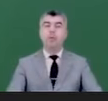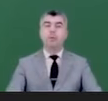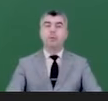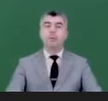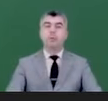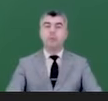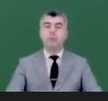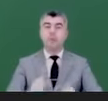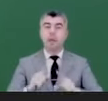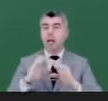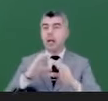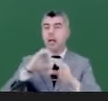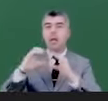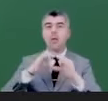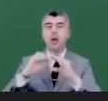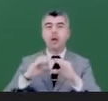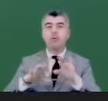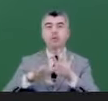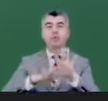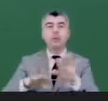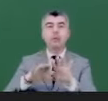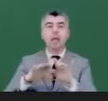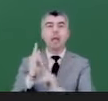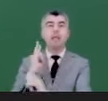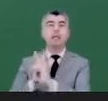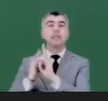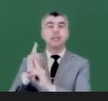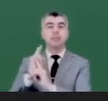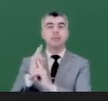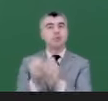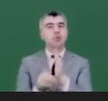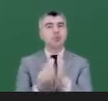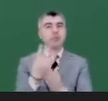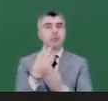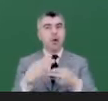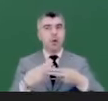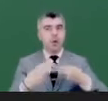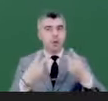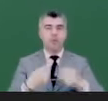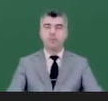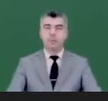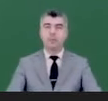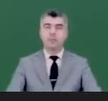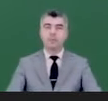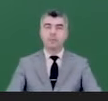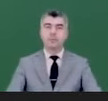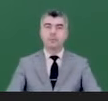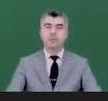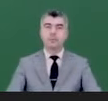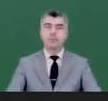منطق الحوار الاجتماعي في صيغته السابقه الى منطق جديد هذا المنطق